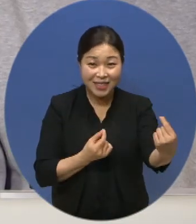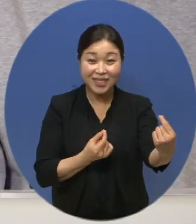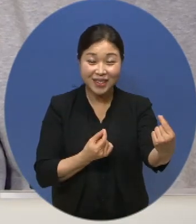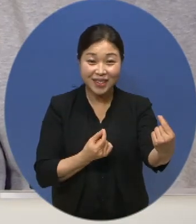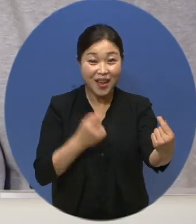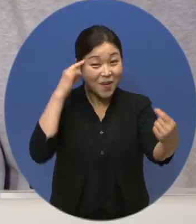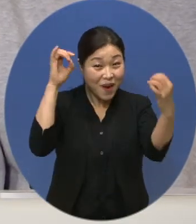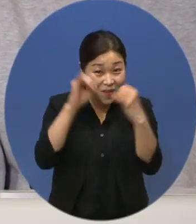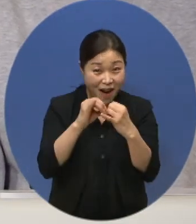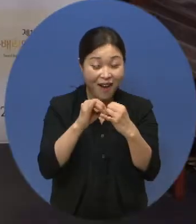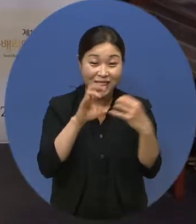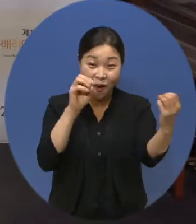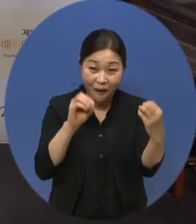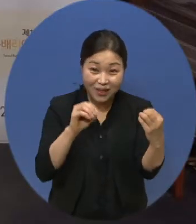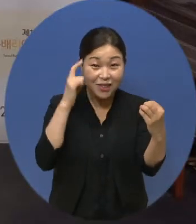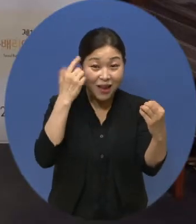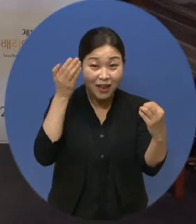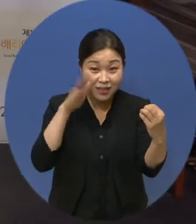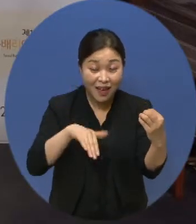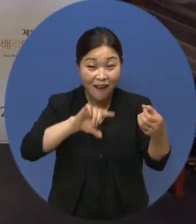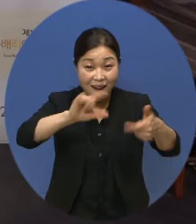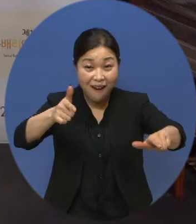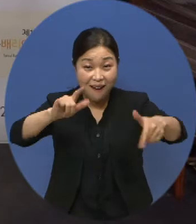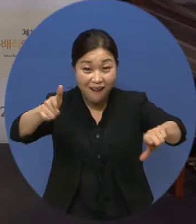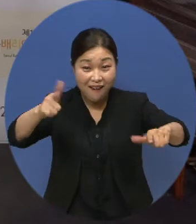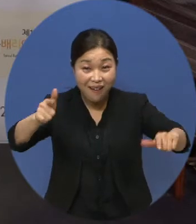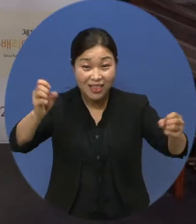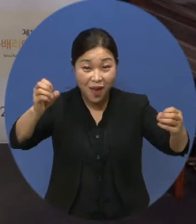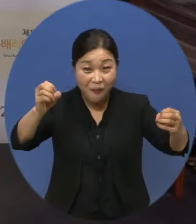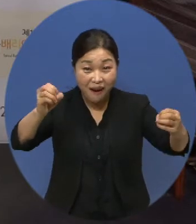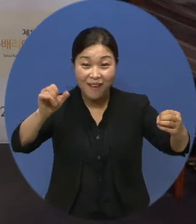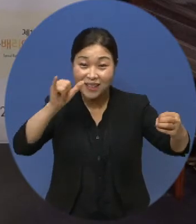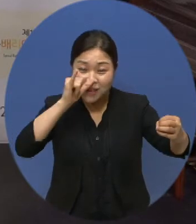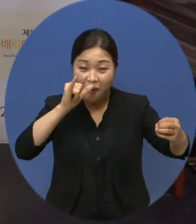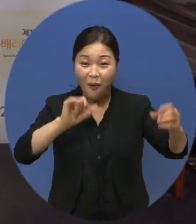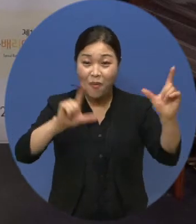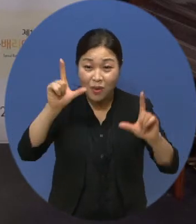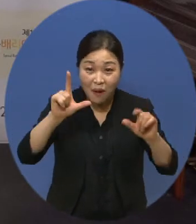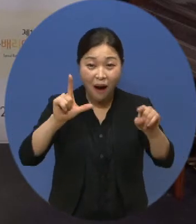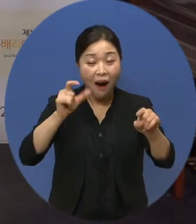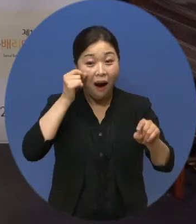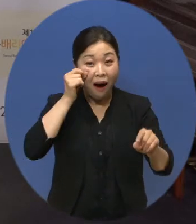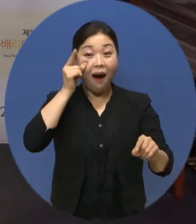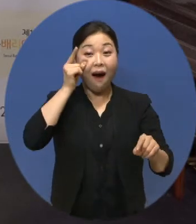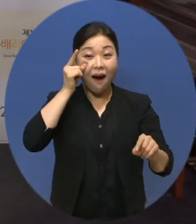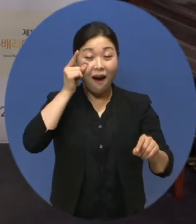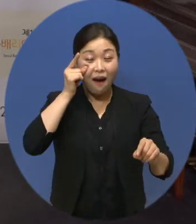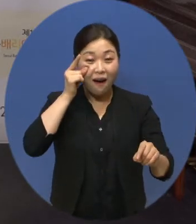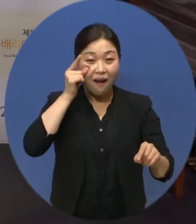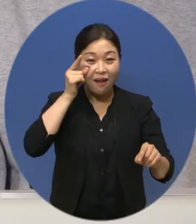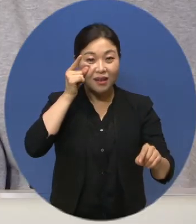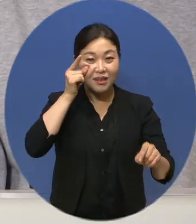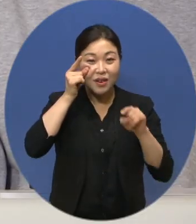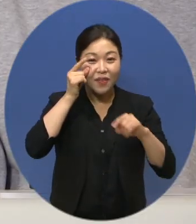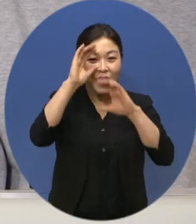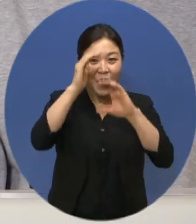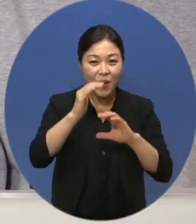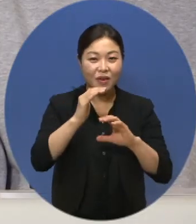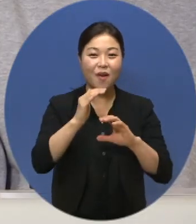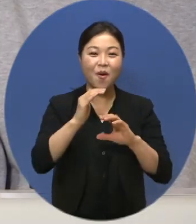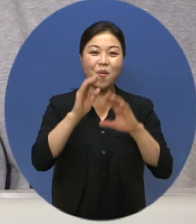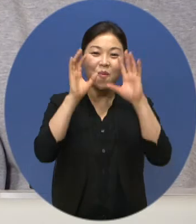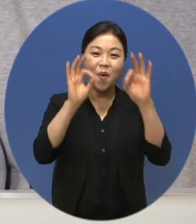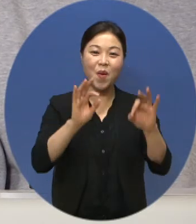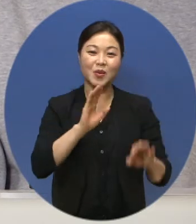그렇죠. 서로 다른 이야기를 하고 있었다라는 거를 아. 깨닫게 되는 그런 이야기들이 저는